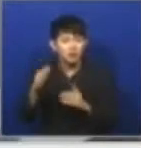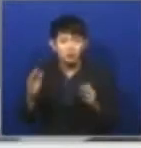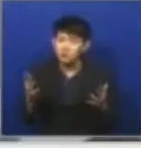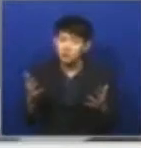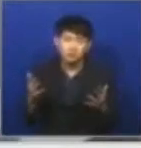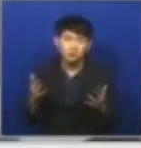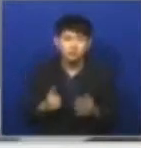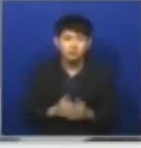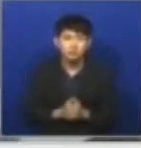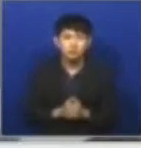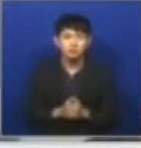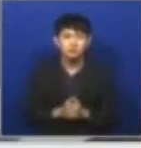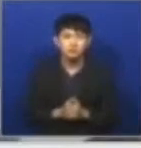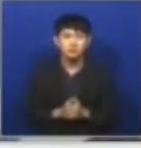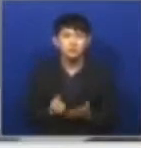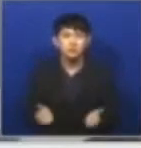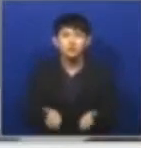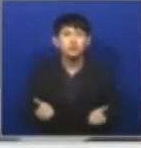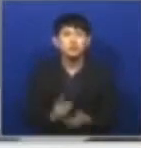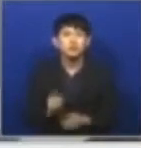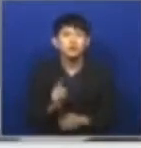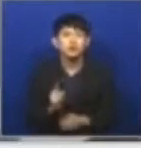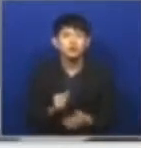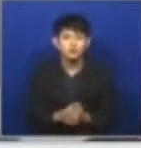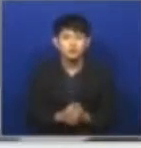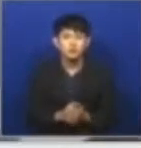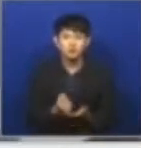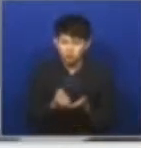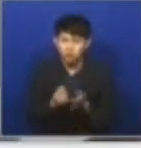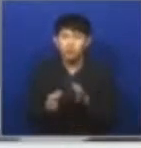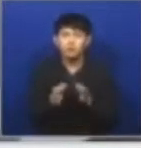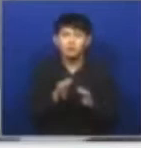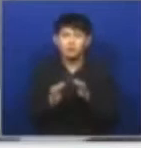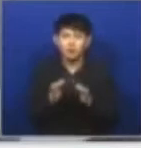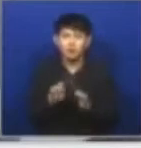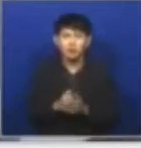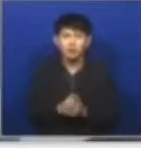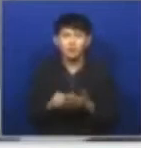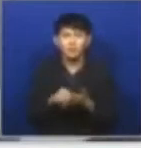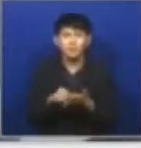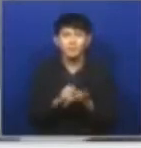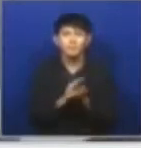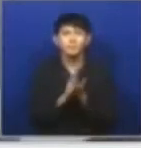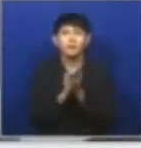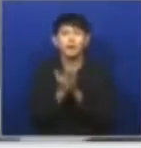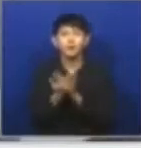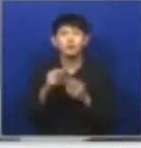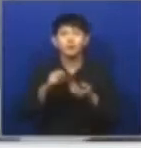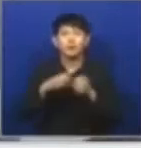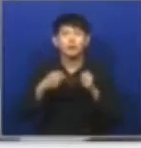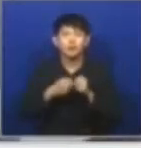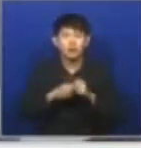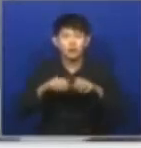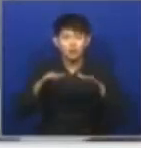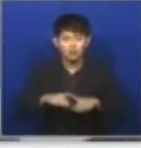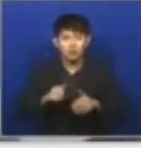ไม่ขยับเลยท่านส่งเสริมยังไงอธิบายผมที่ว่าท่านปฏิรูปเพื่อขจัดปัญหาใน